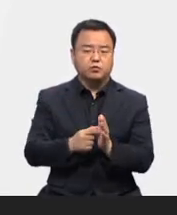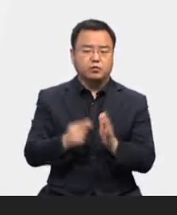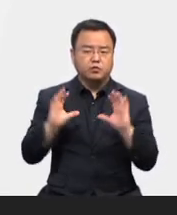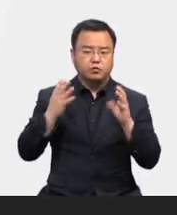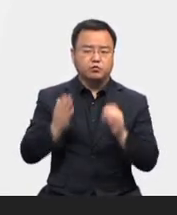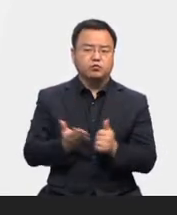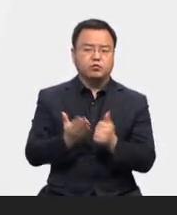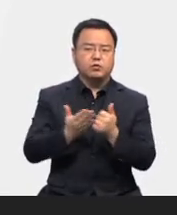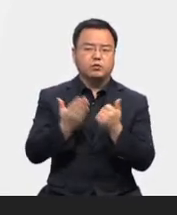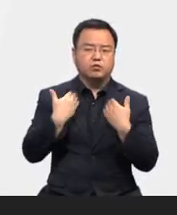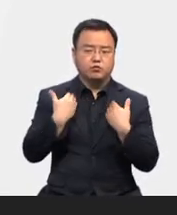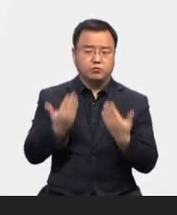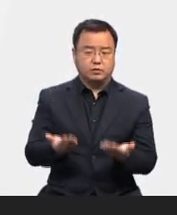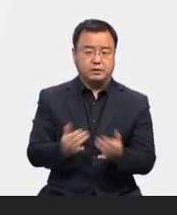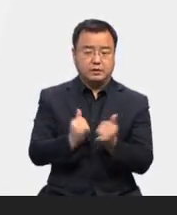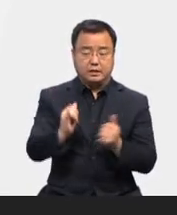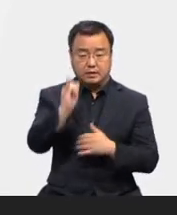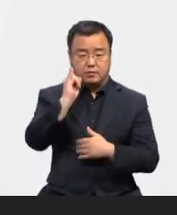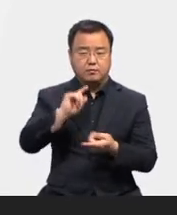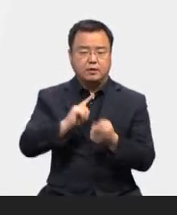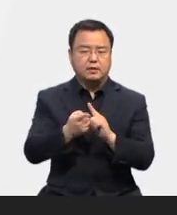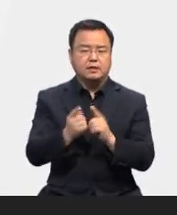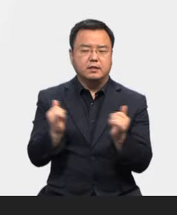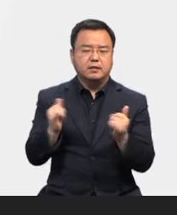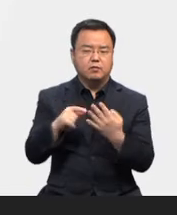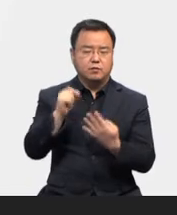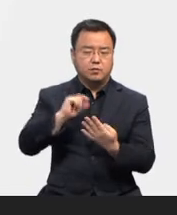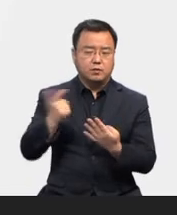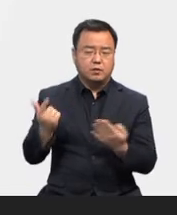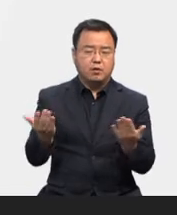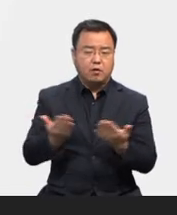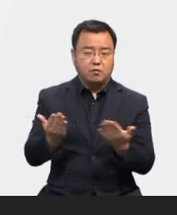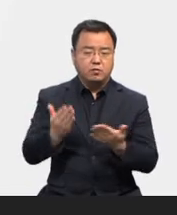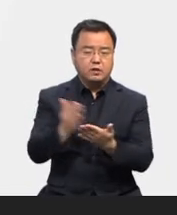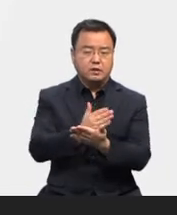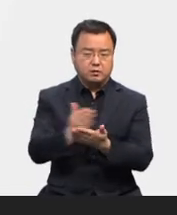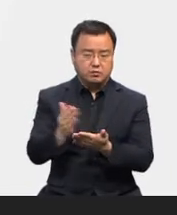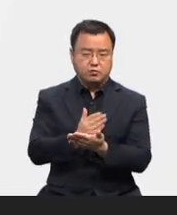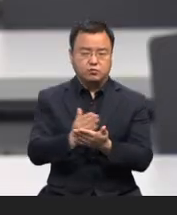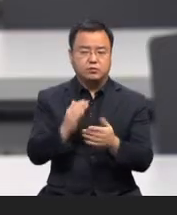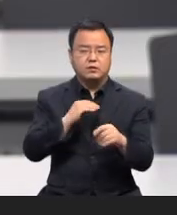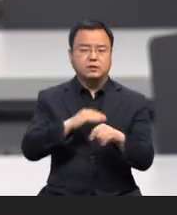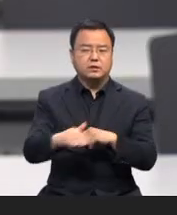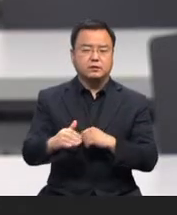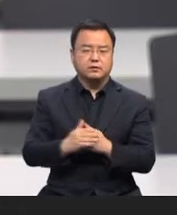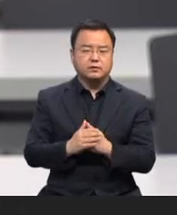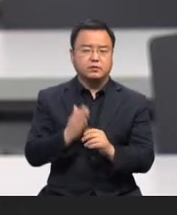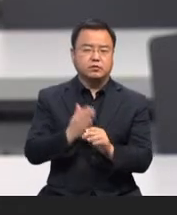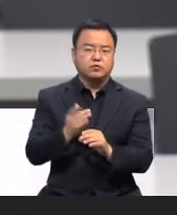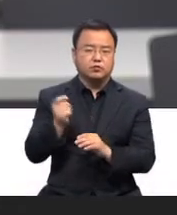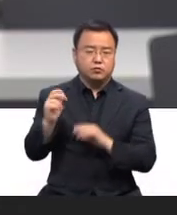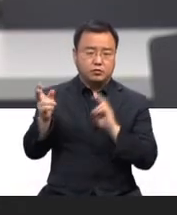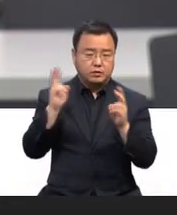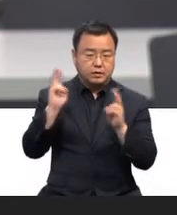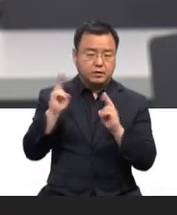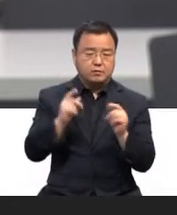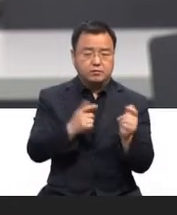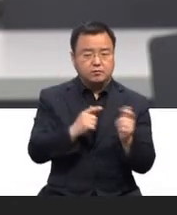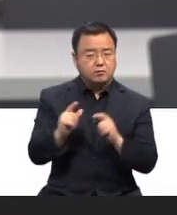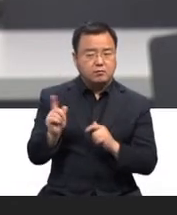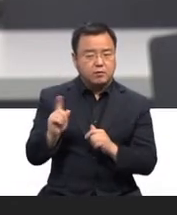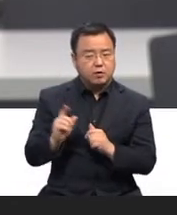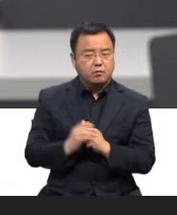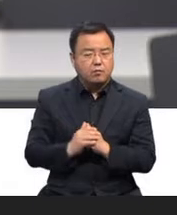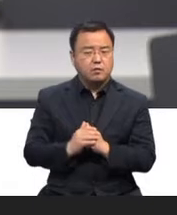있어도 대체 인력을 뽑지 않고 업무를 나눠서 공백을 메우는 실정입니다 중소기업의 경우에는 좀